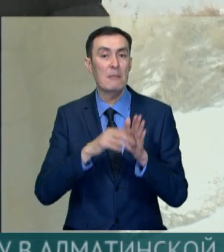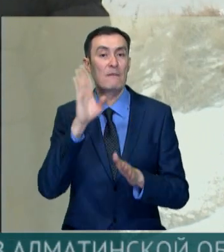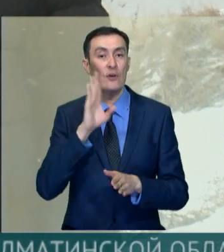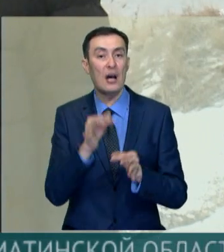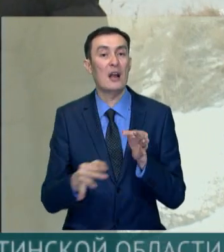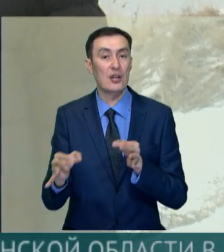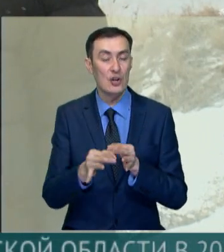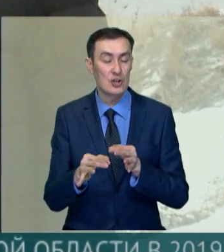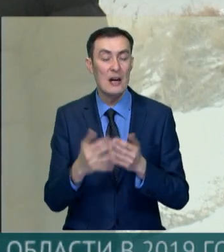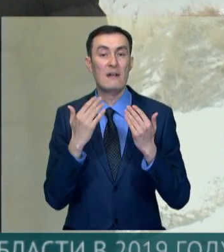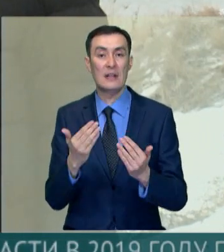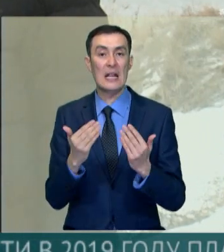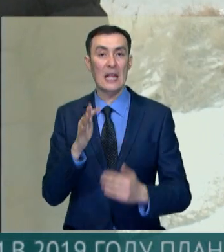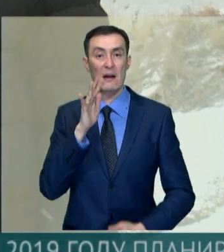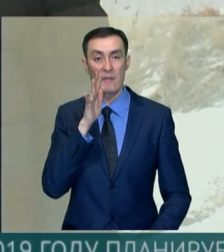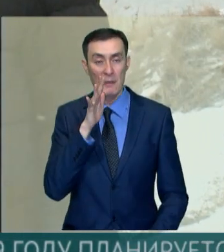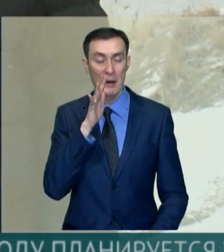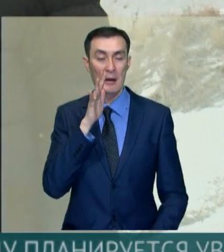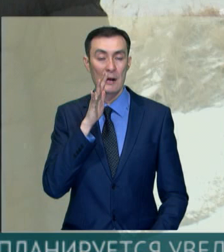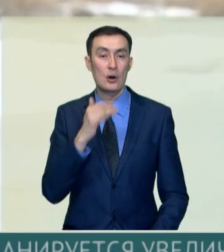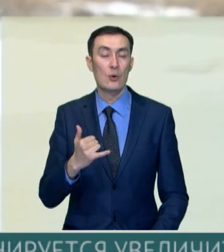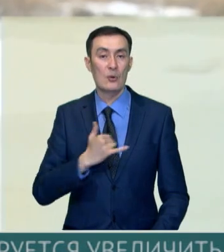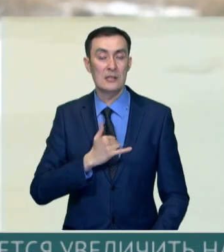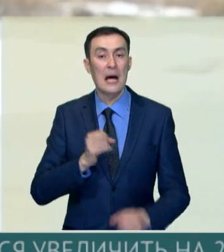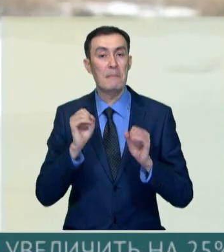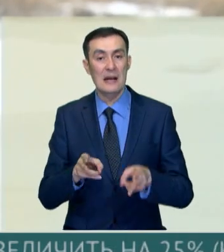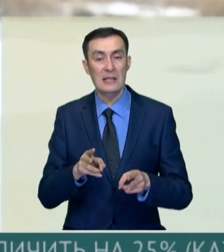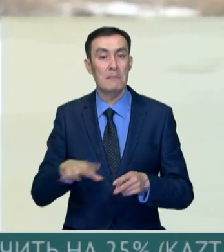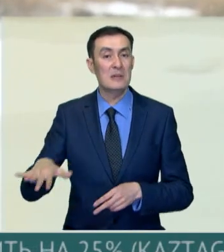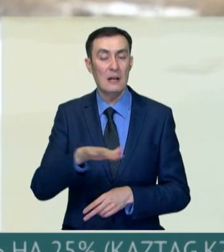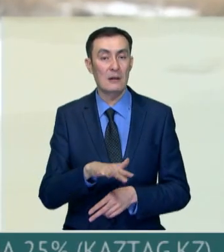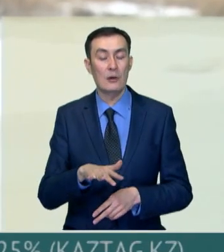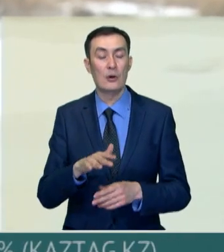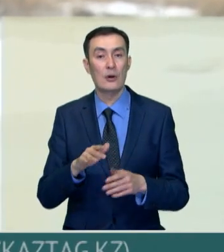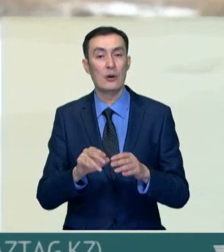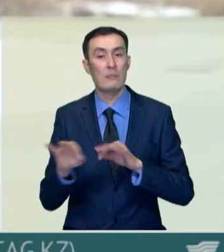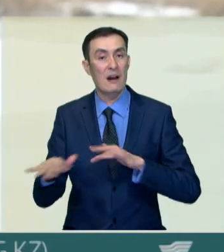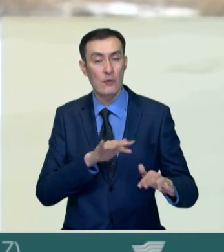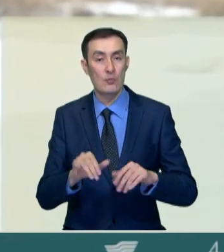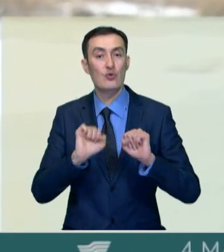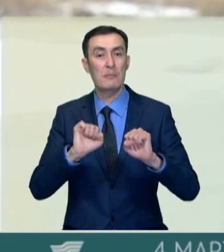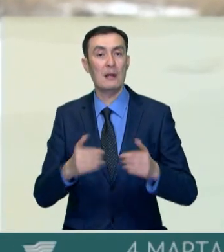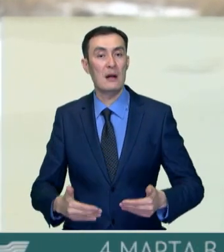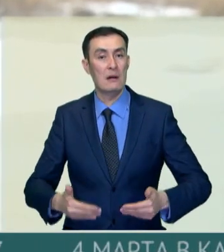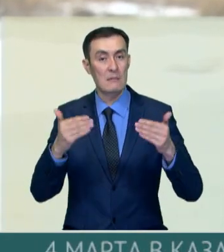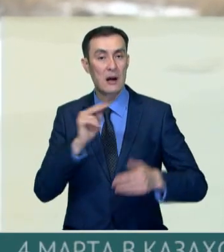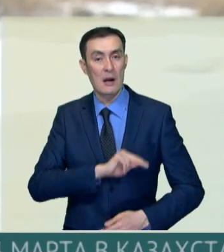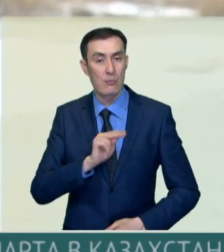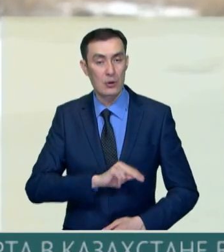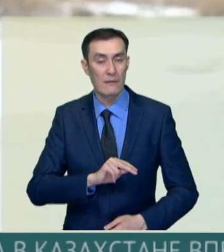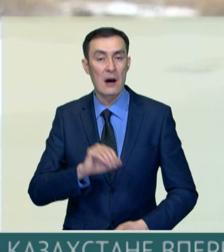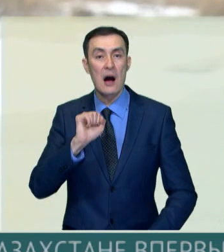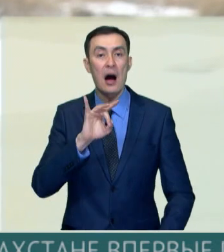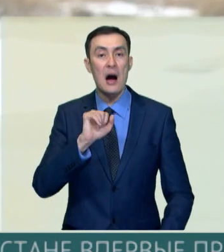водохранилищ. В данное время на опасных участках проводятся укрепительные работы в